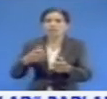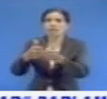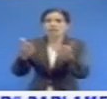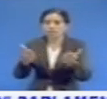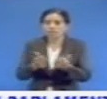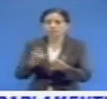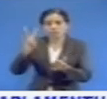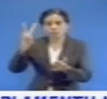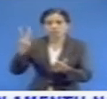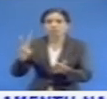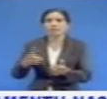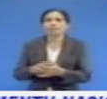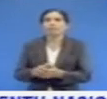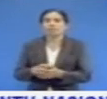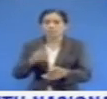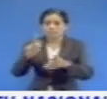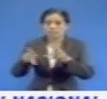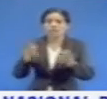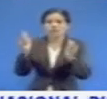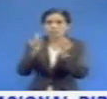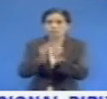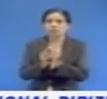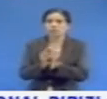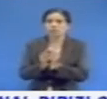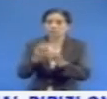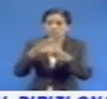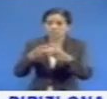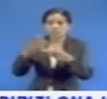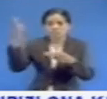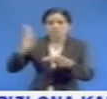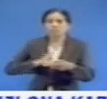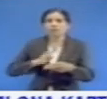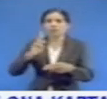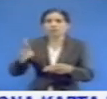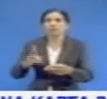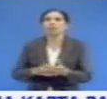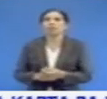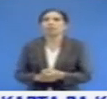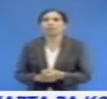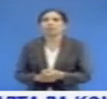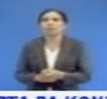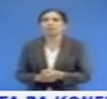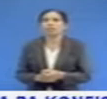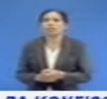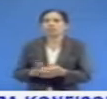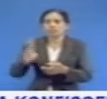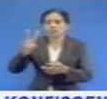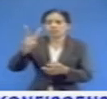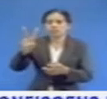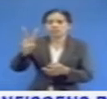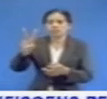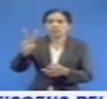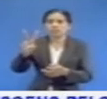tamat ane ba. Total beneficiar ane be tamat be korane tuir lista ane be aprovar ane iha 669